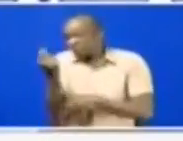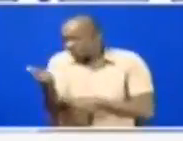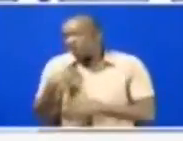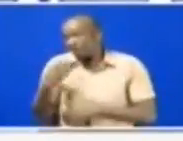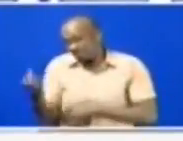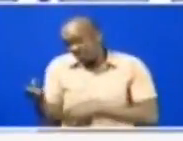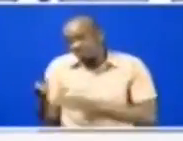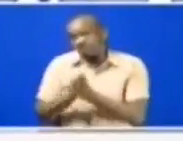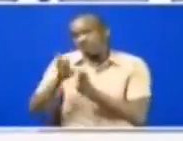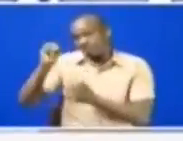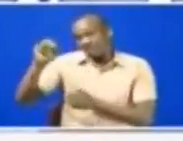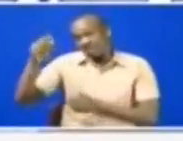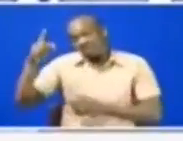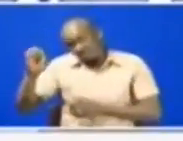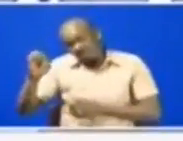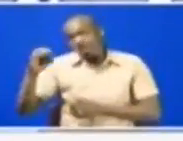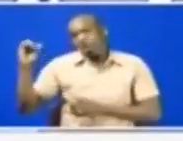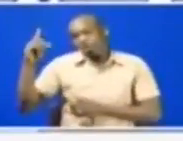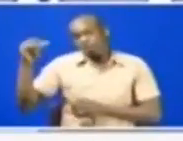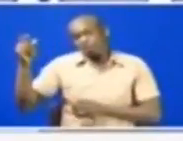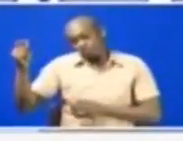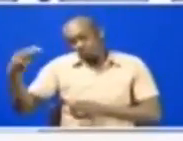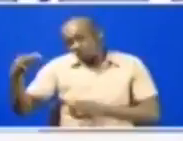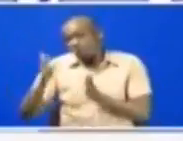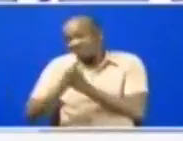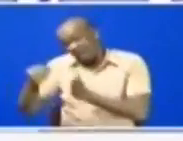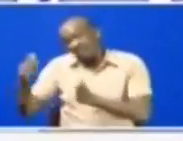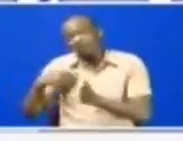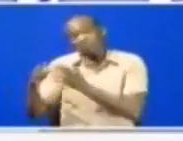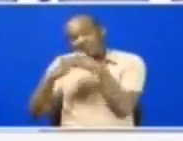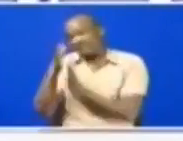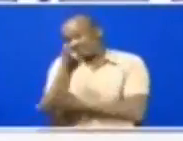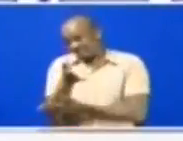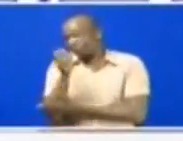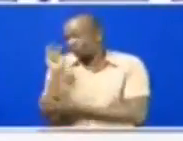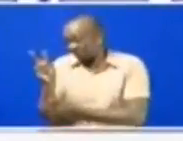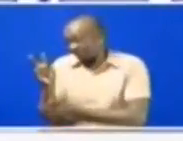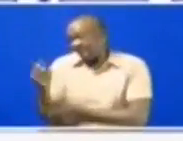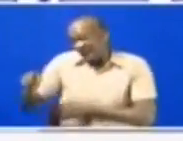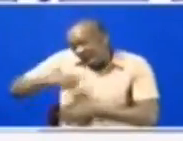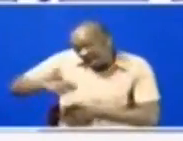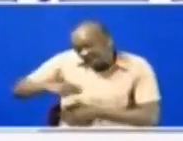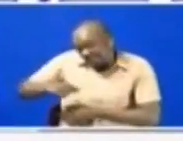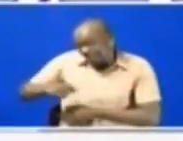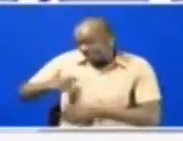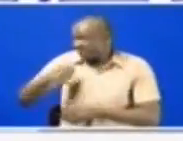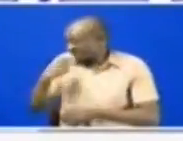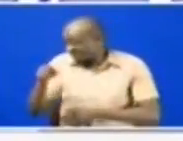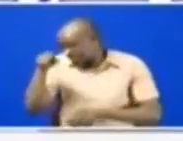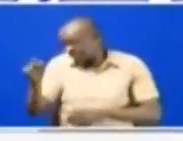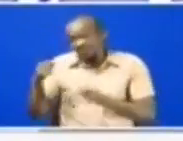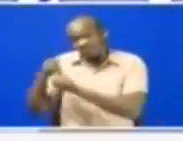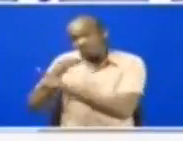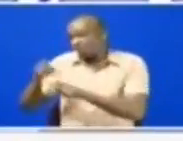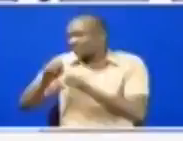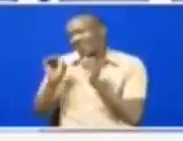sana. Ilikuwa ni Michael Koth na labda Musa Otieno na labda wale wengine kidogo walienda USA. Unaelewa? So si atakuwa seti nasema ati walikuwa ngo